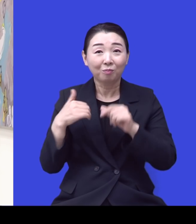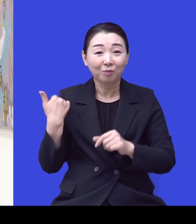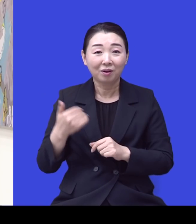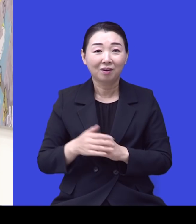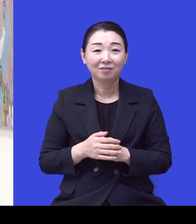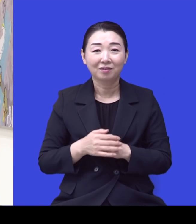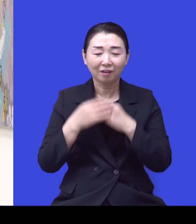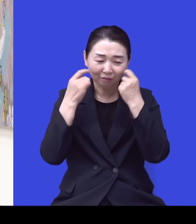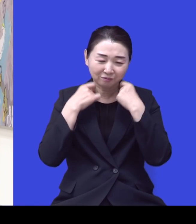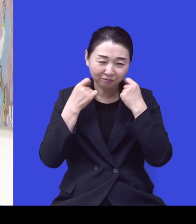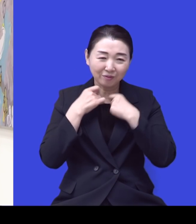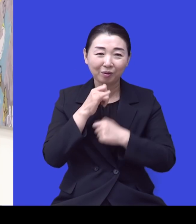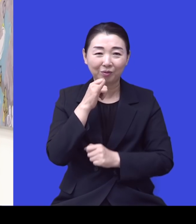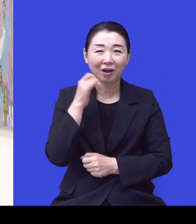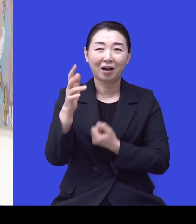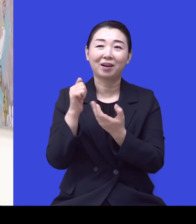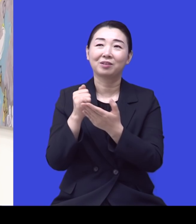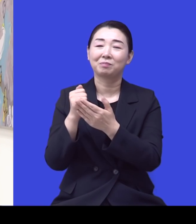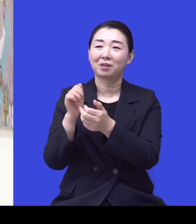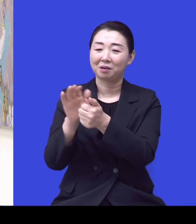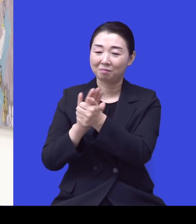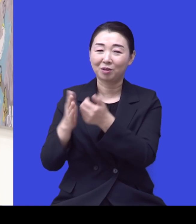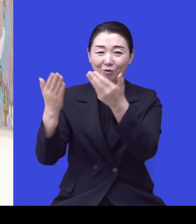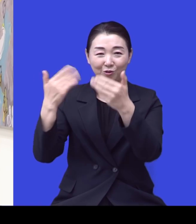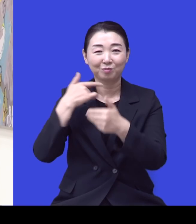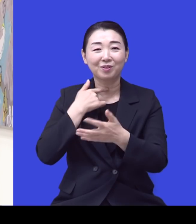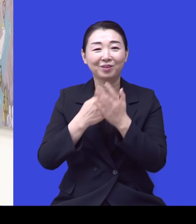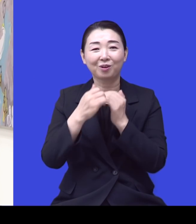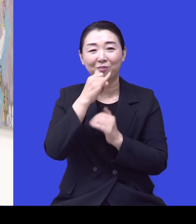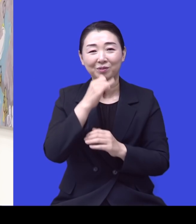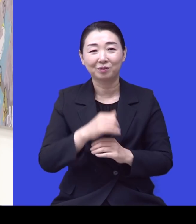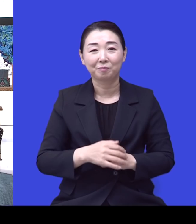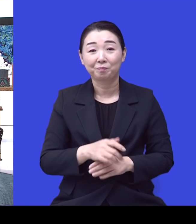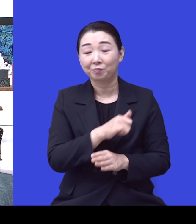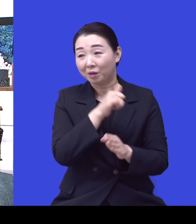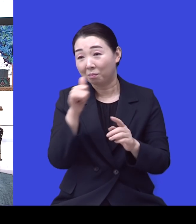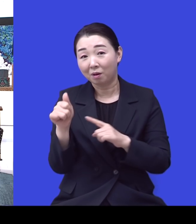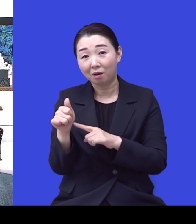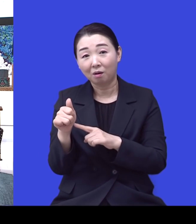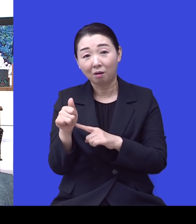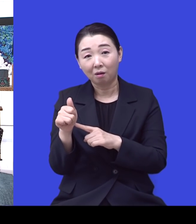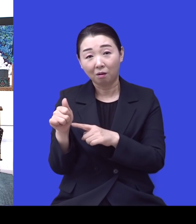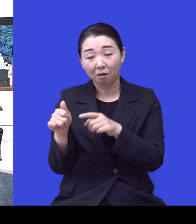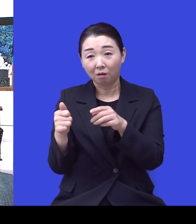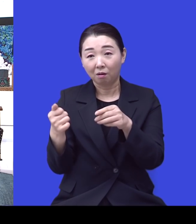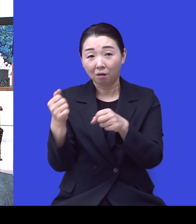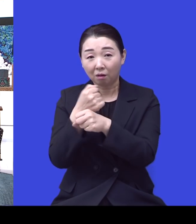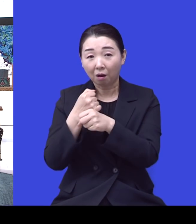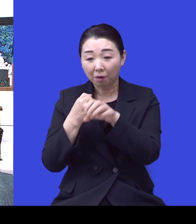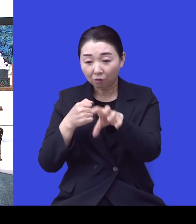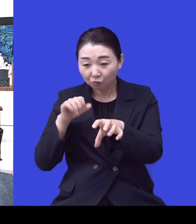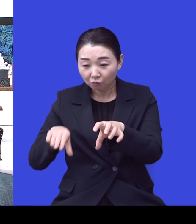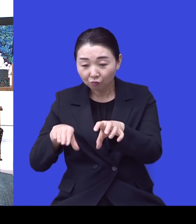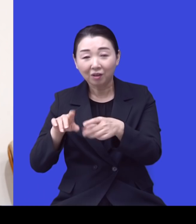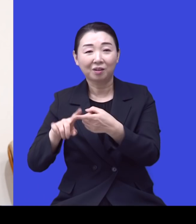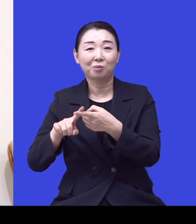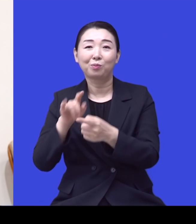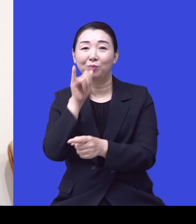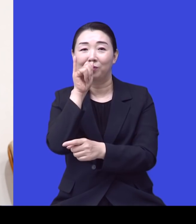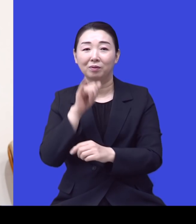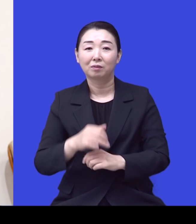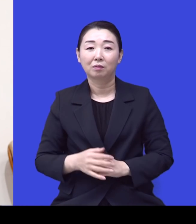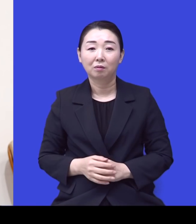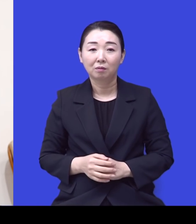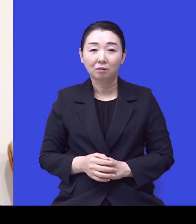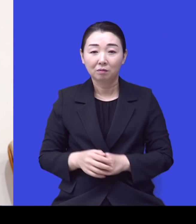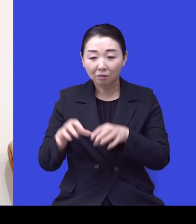울고 예. 그 여한 없이 하나님의 만져주심을 경험했던 것 같아요. 예. 근데 나오는데 여기 가방이 2개가 있는 거예요. 네. 근데 문득